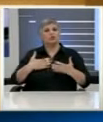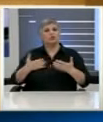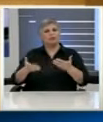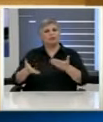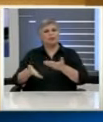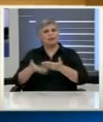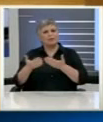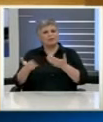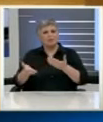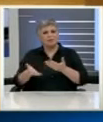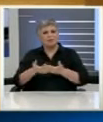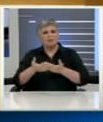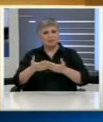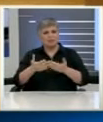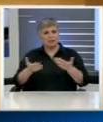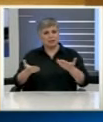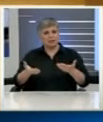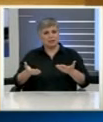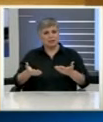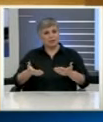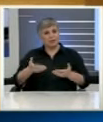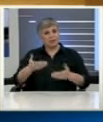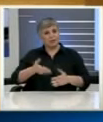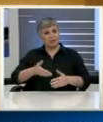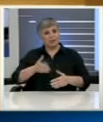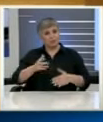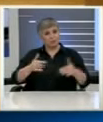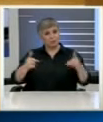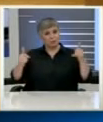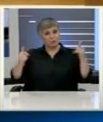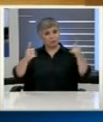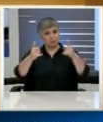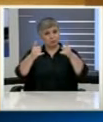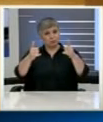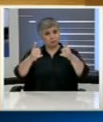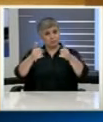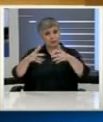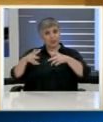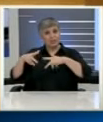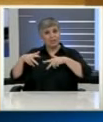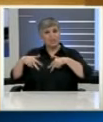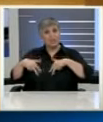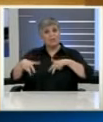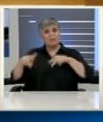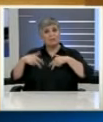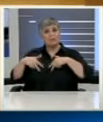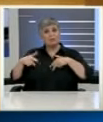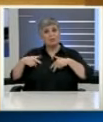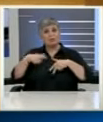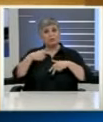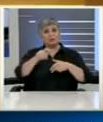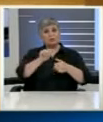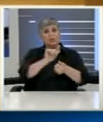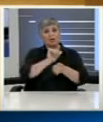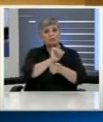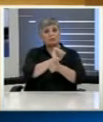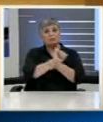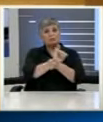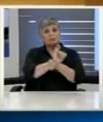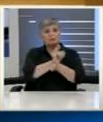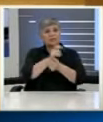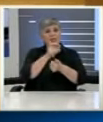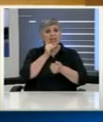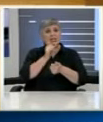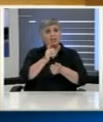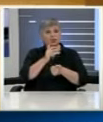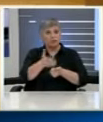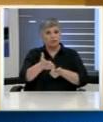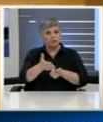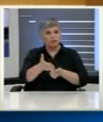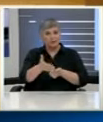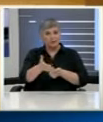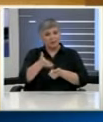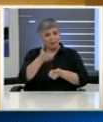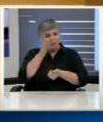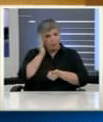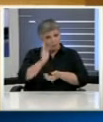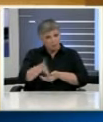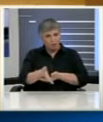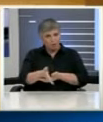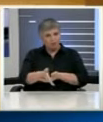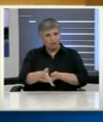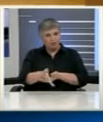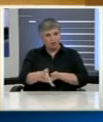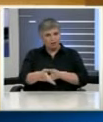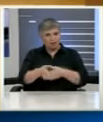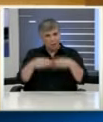κάποιου να συνομιλεί ένας υπουργός με ένα καταδικασμένο σοβ το αντιλαμβάνεστε αυτό που λέω το καταλαβαίνετε